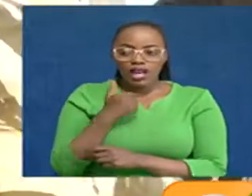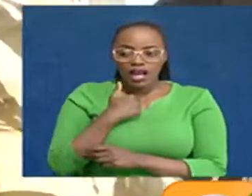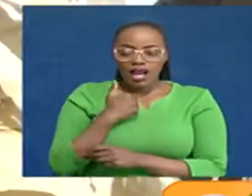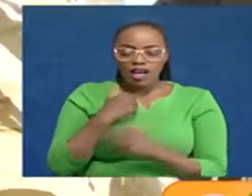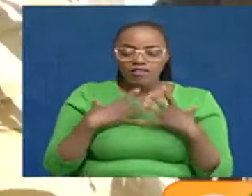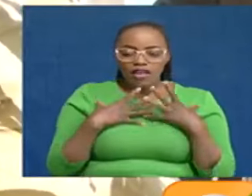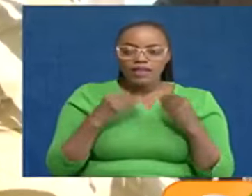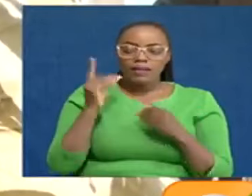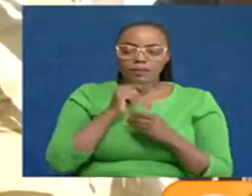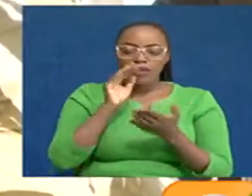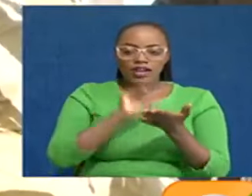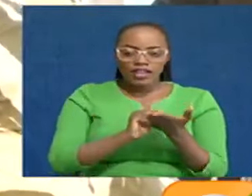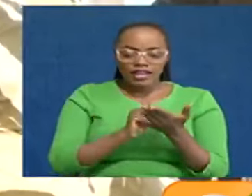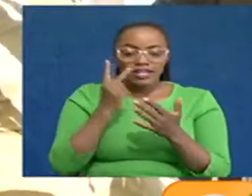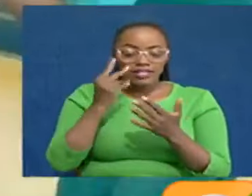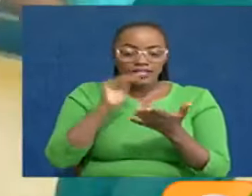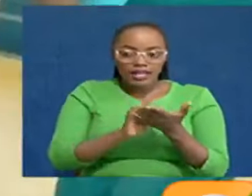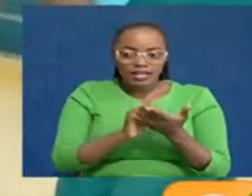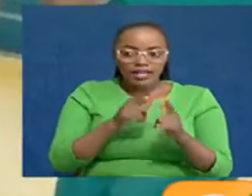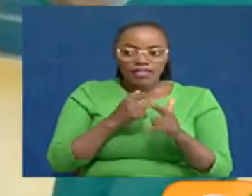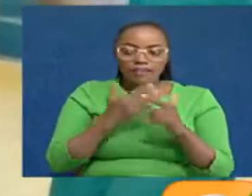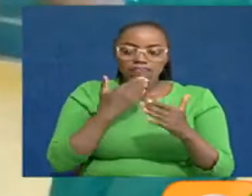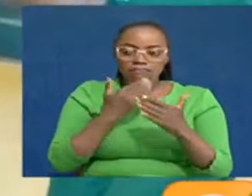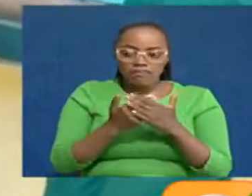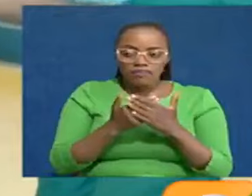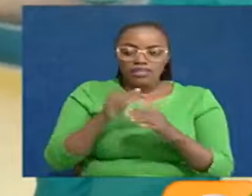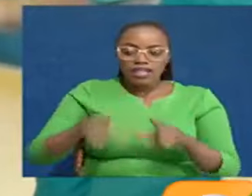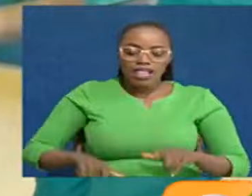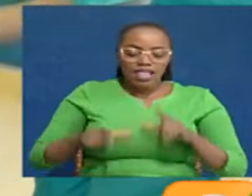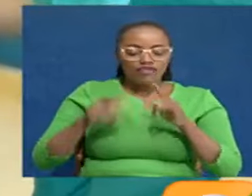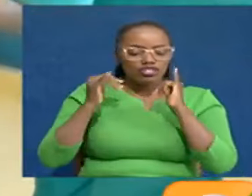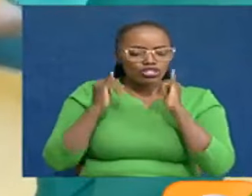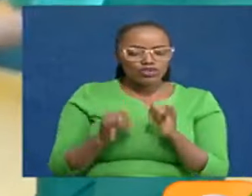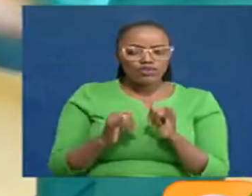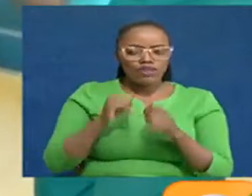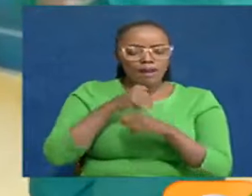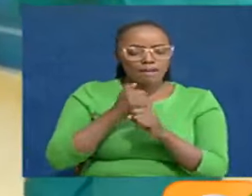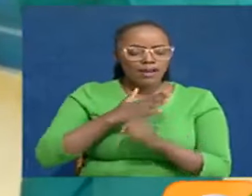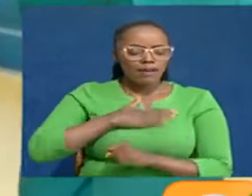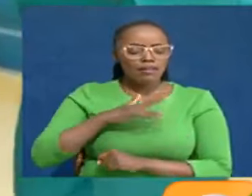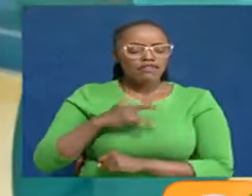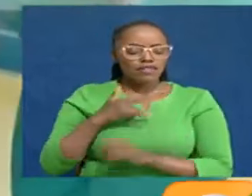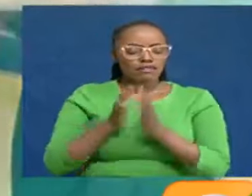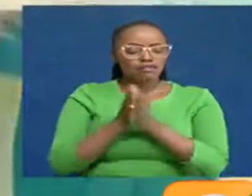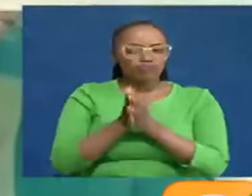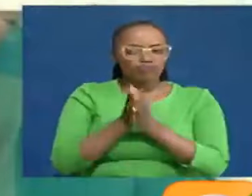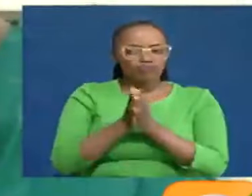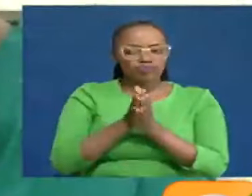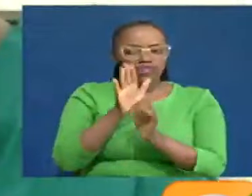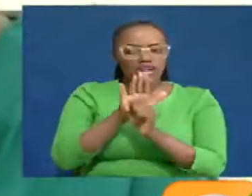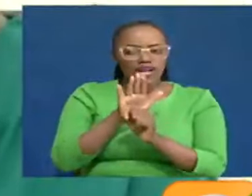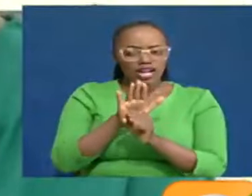kuona kwake tena, anashukuru, hiyo ni maisha mapya. Hiyo inanipatia motisha sana